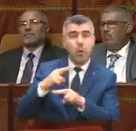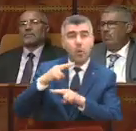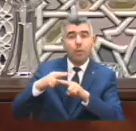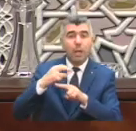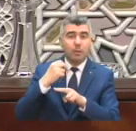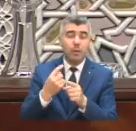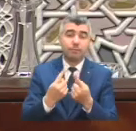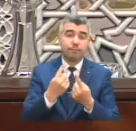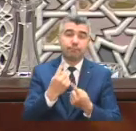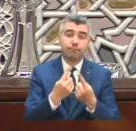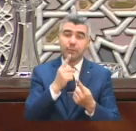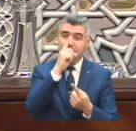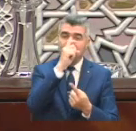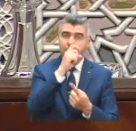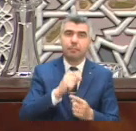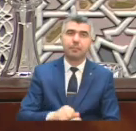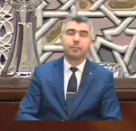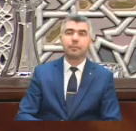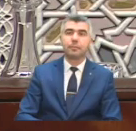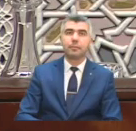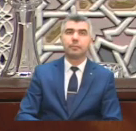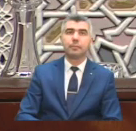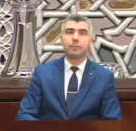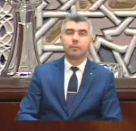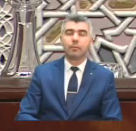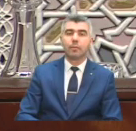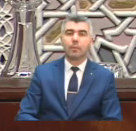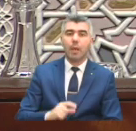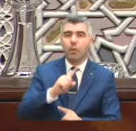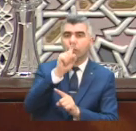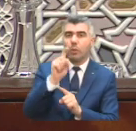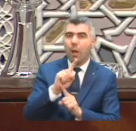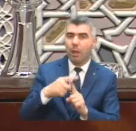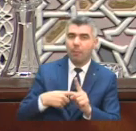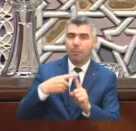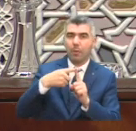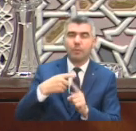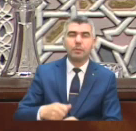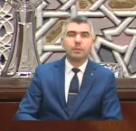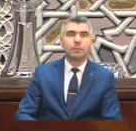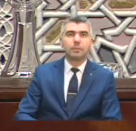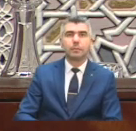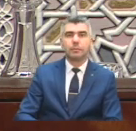الخارج. محترم، تاع الوقت، هل من تعقيب إضافي؟